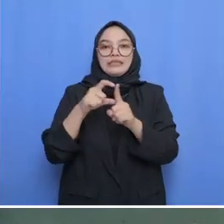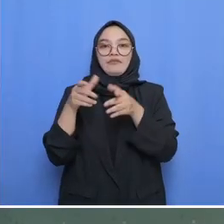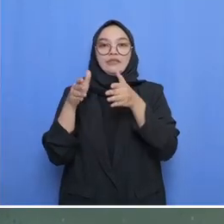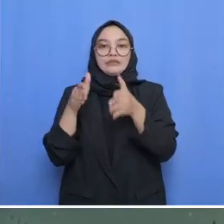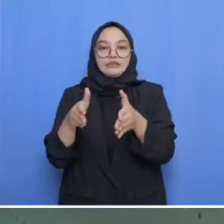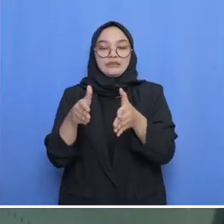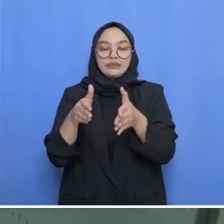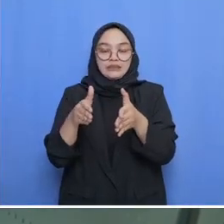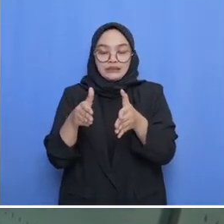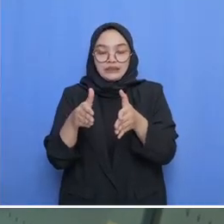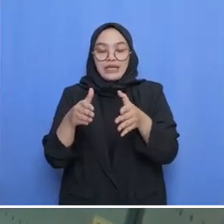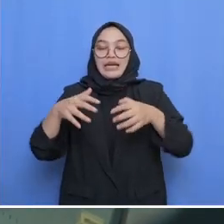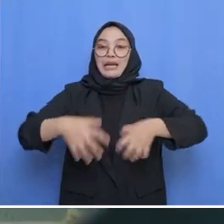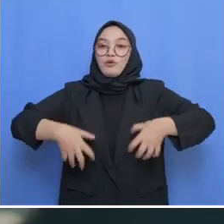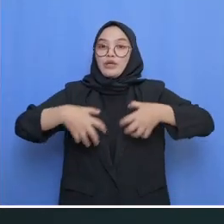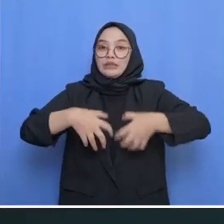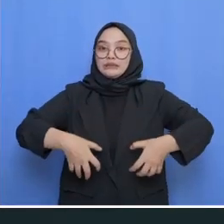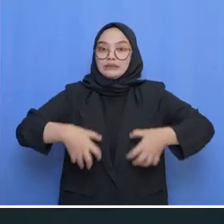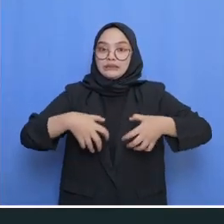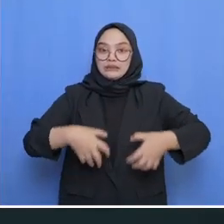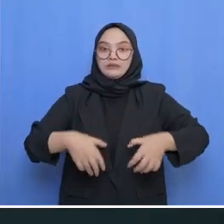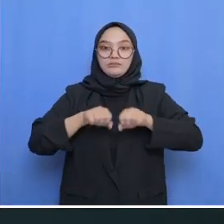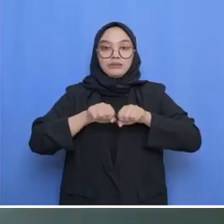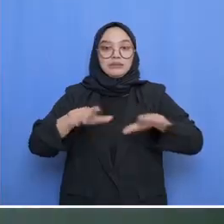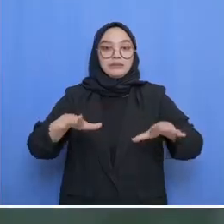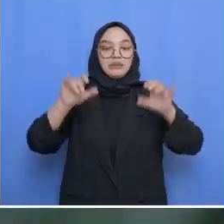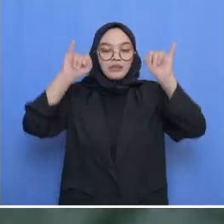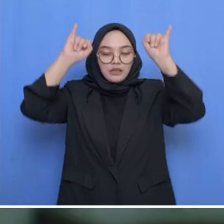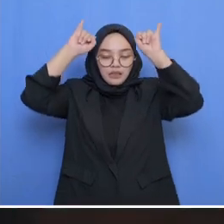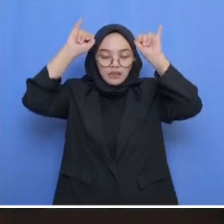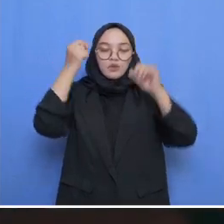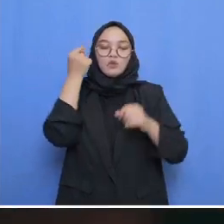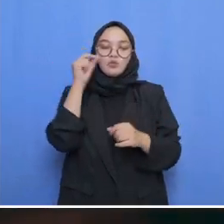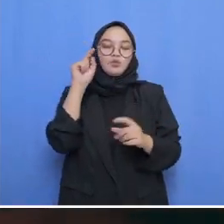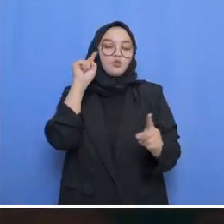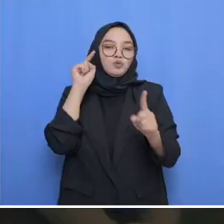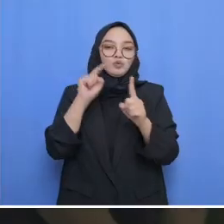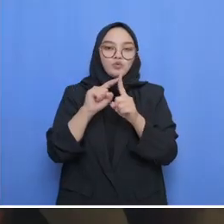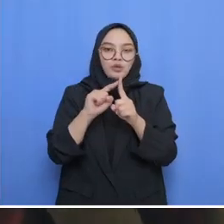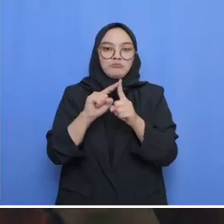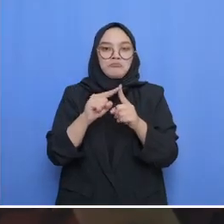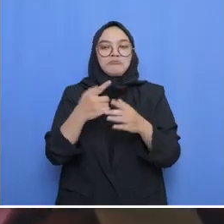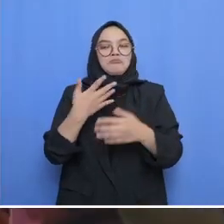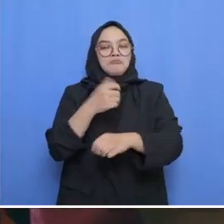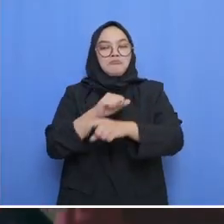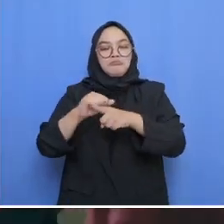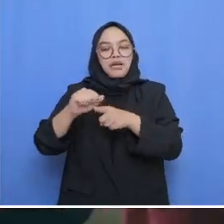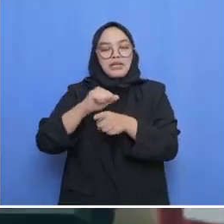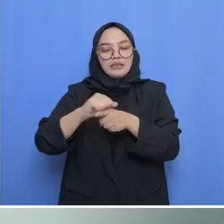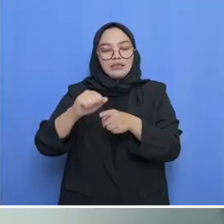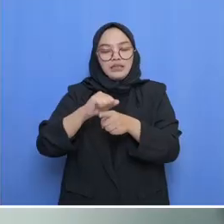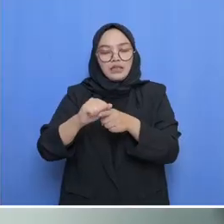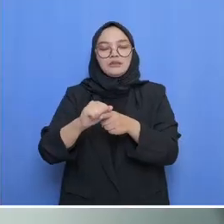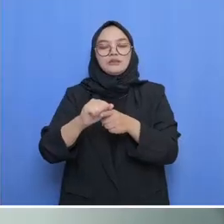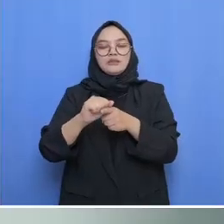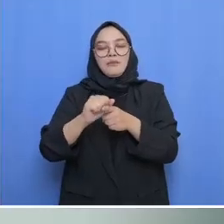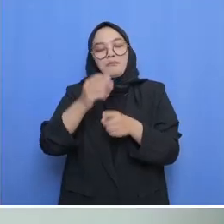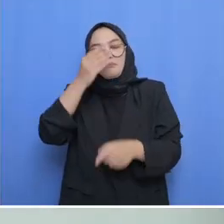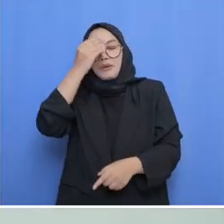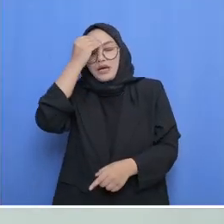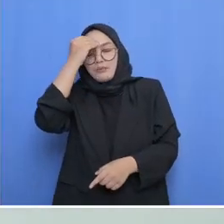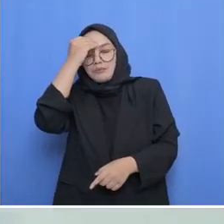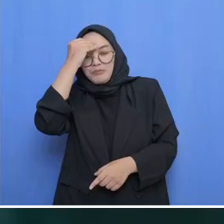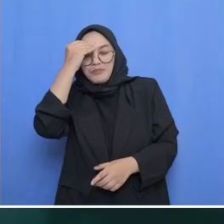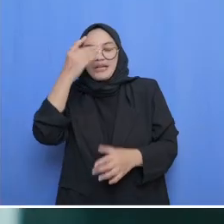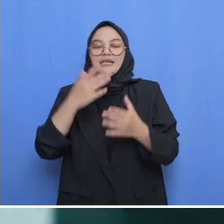Divisi Kesehatan Hewan dan Reproduksi Ternak berkontribusi meningkatkan kompetensi peserta pelatihan dalam hal